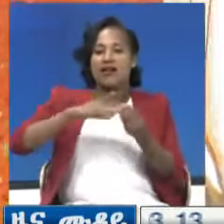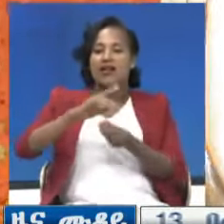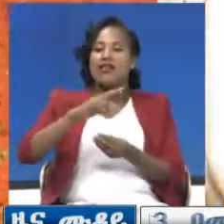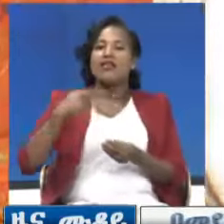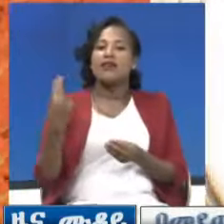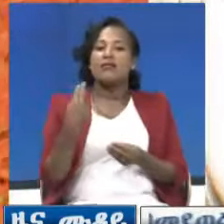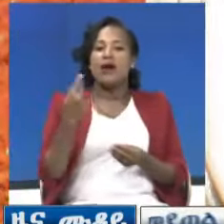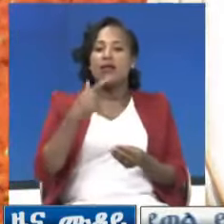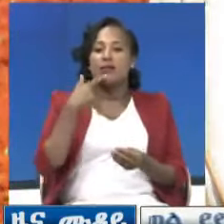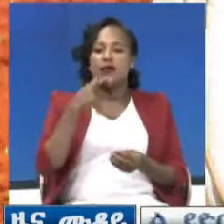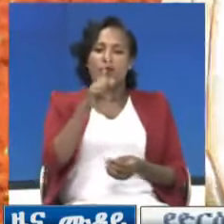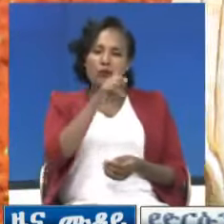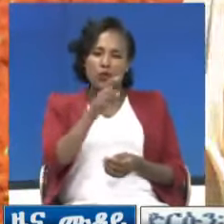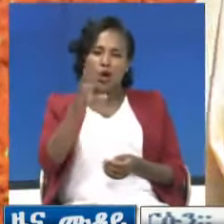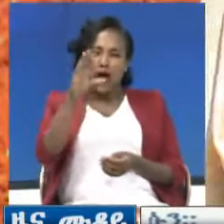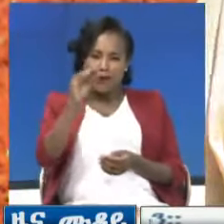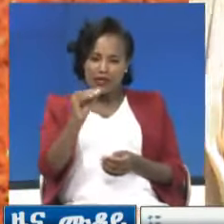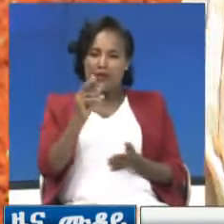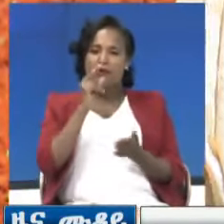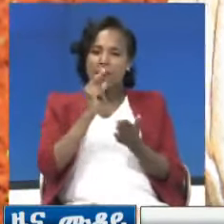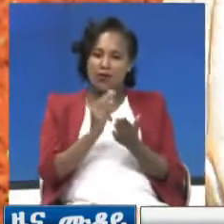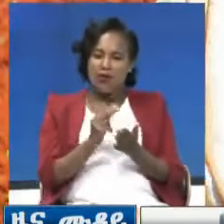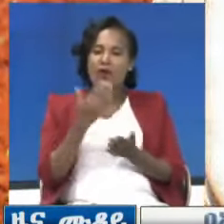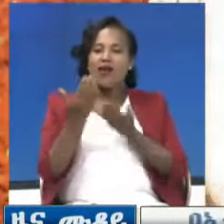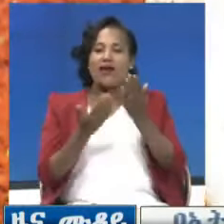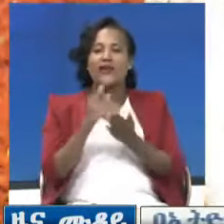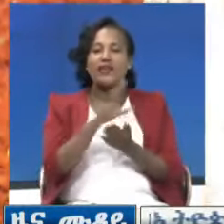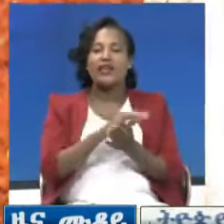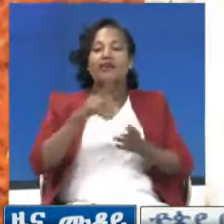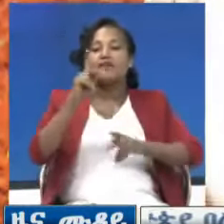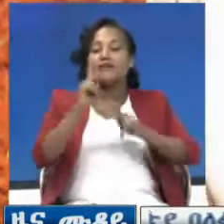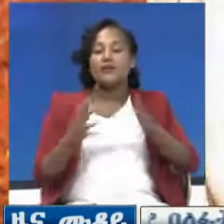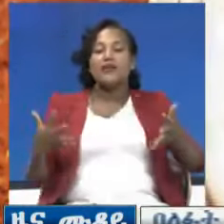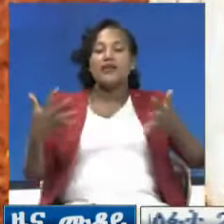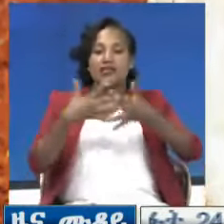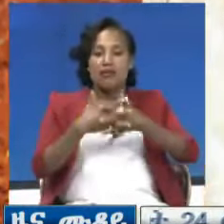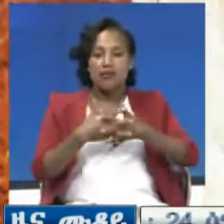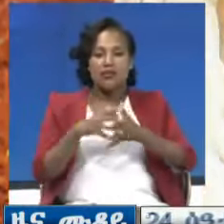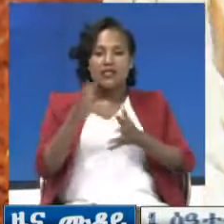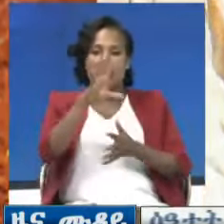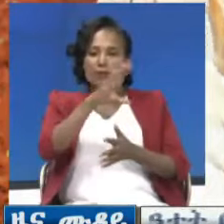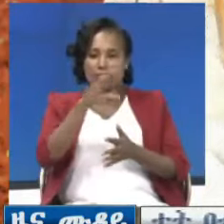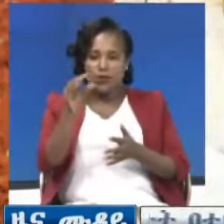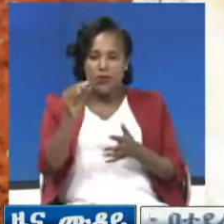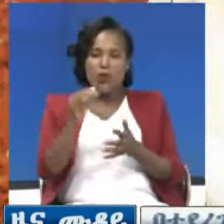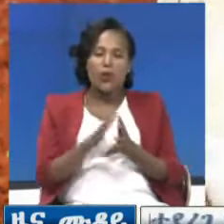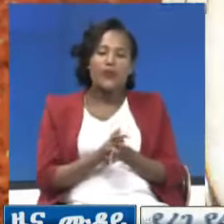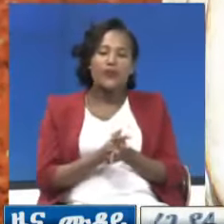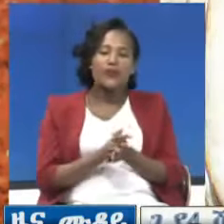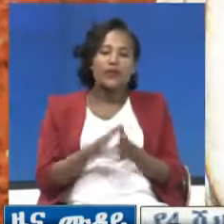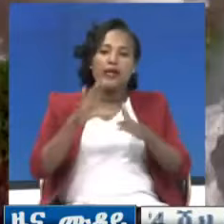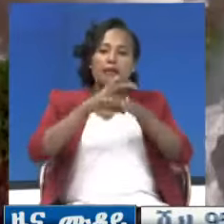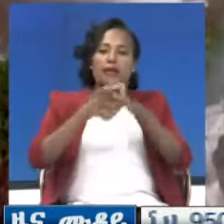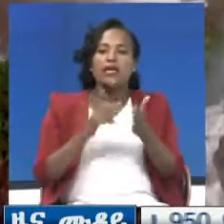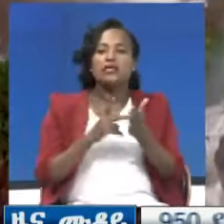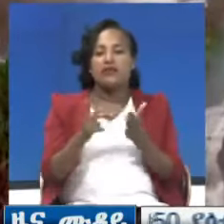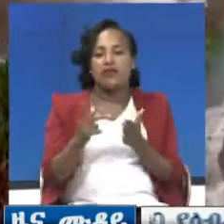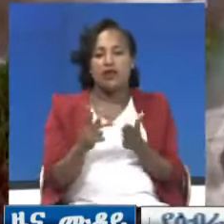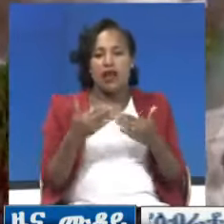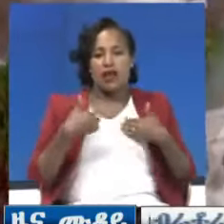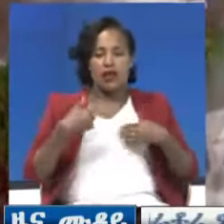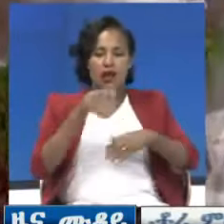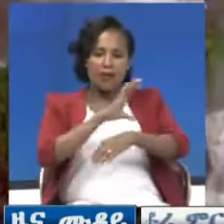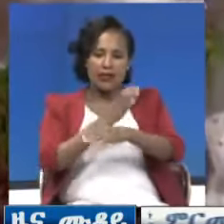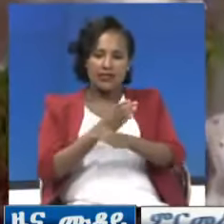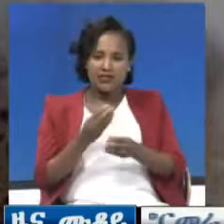የው 150 ብር በበጎ አድርጎትና ህብረተሰቡንም እያስተባበርን እስከ 500 ብር አስከፍለናል። ያለንን